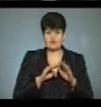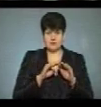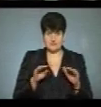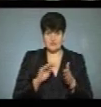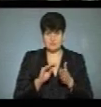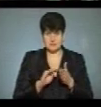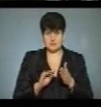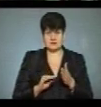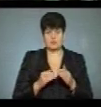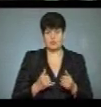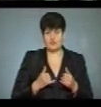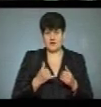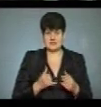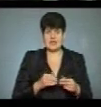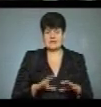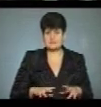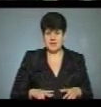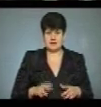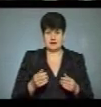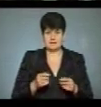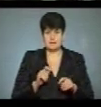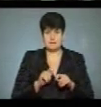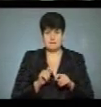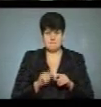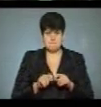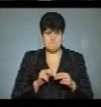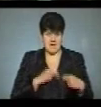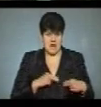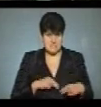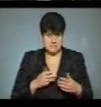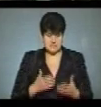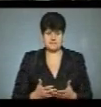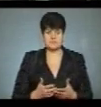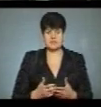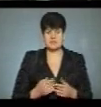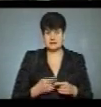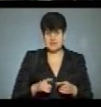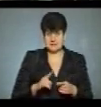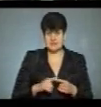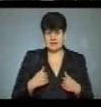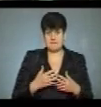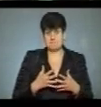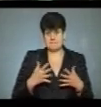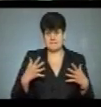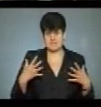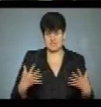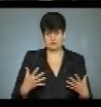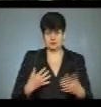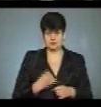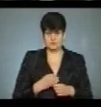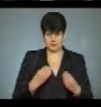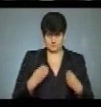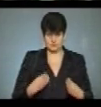прописані повноваження інспектора праці, повноваження інспекції праці. Тобто дані, як на мене, нам ще більші повноваження, тому що по